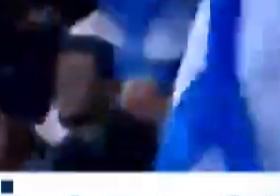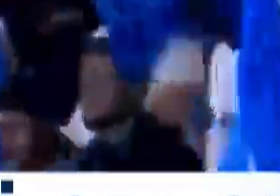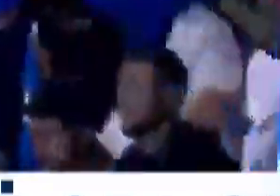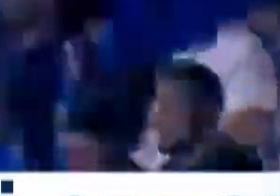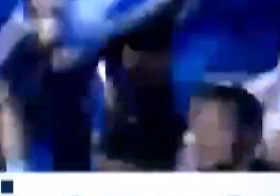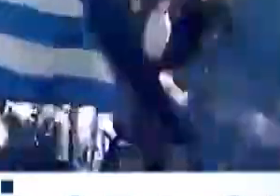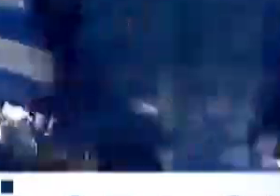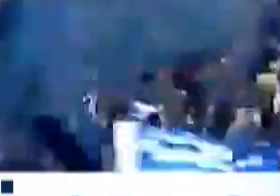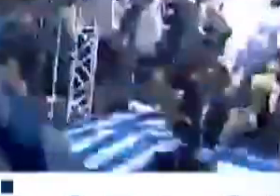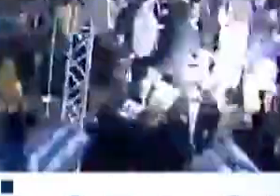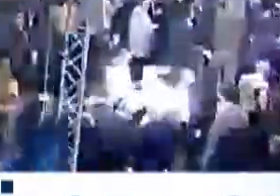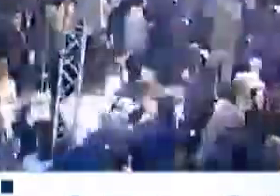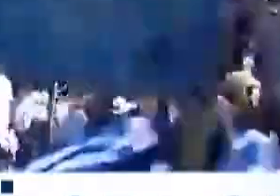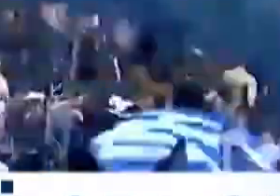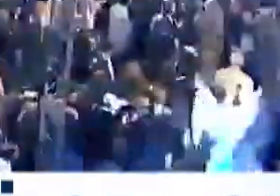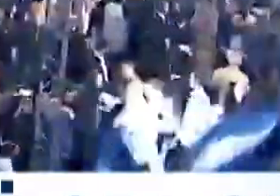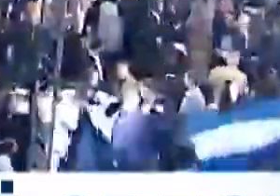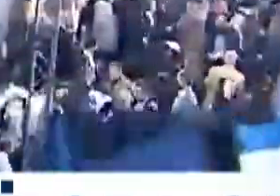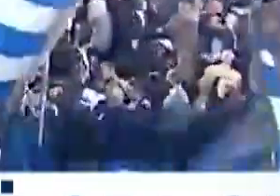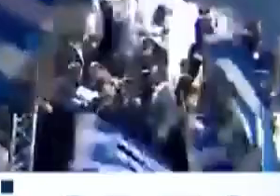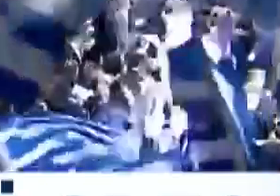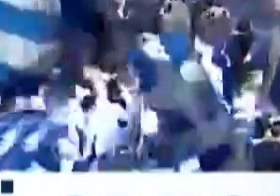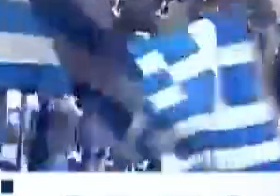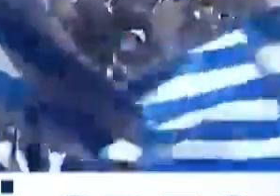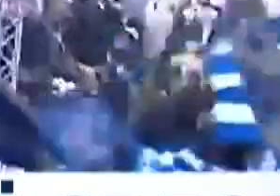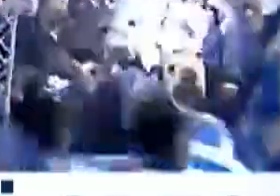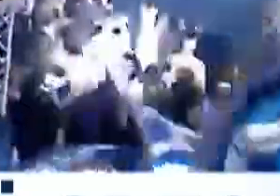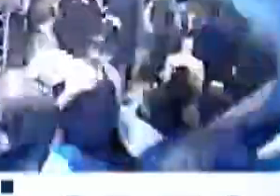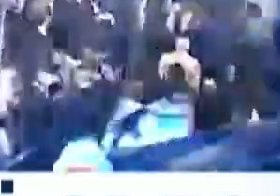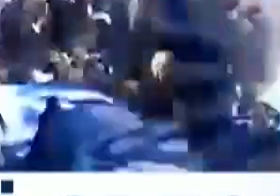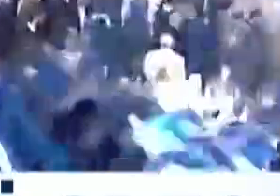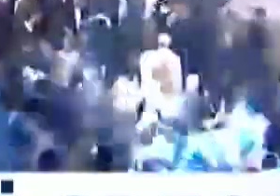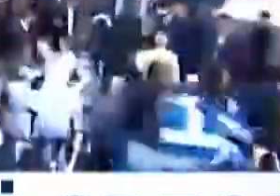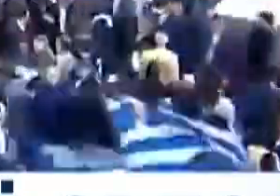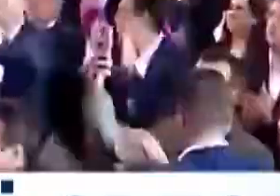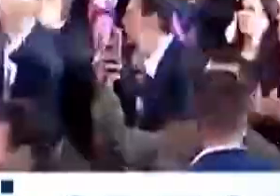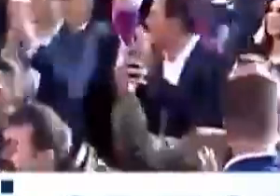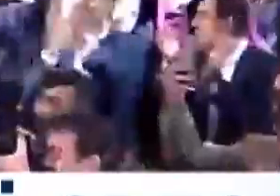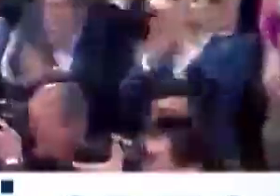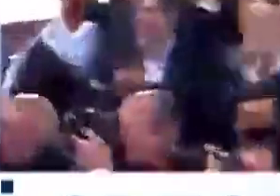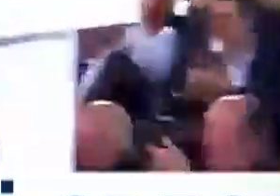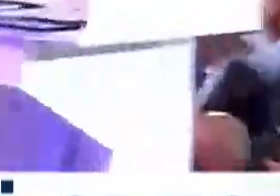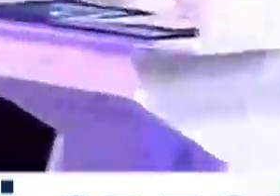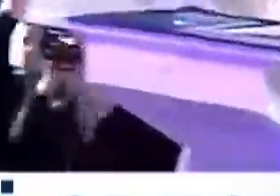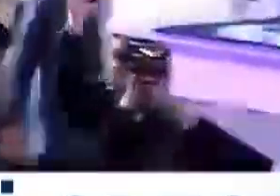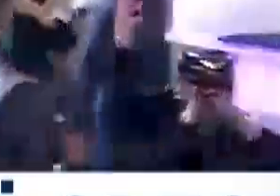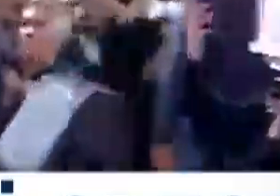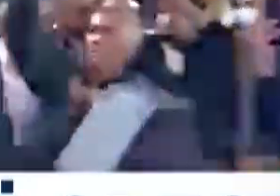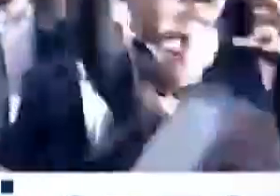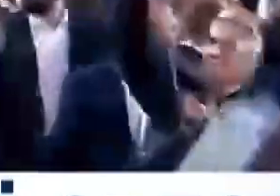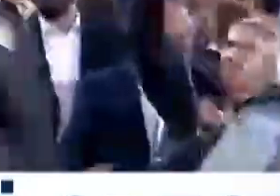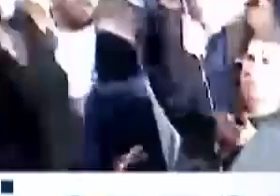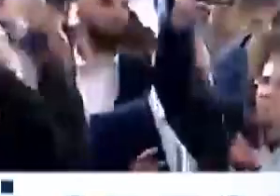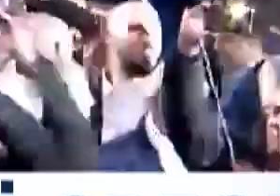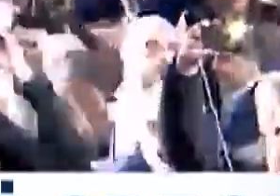Kyriakos Mitsotaqi se mbajti në Selanik fjalimin e parafundit elektoral përpara zgjedhjeve të së dielës, sikurse e tha ai, në lojë